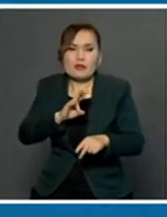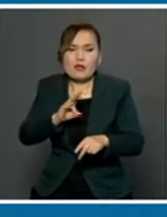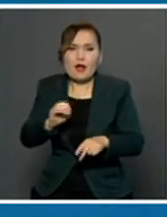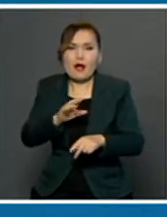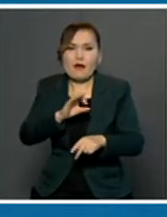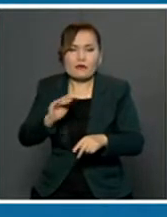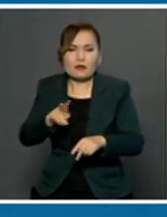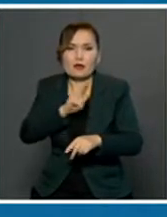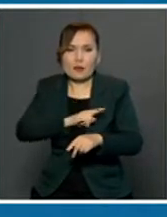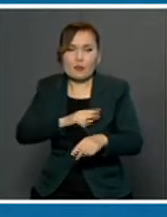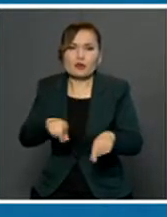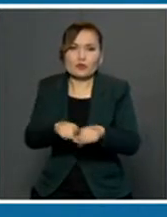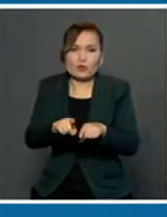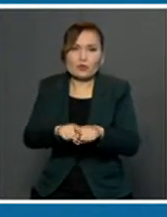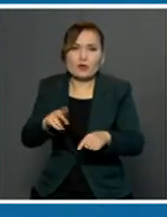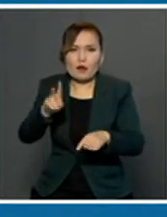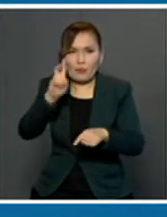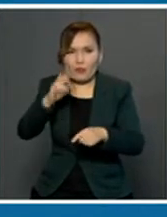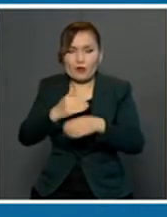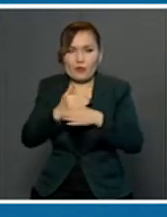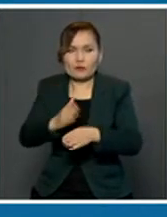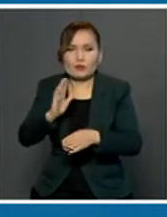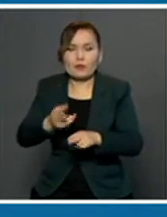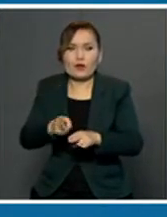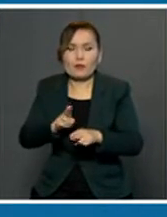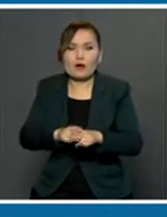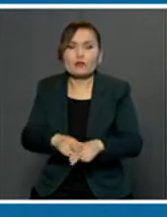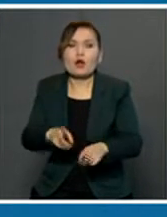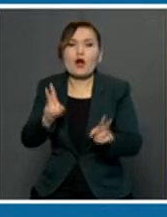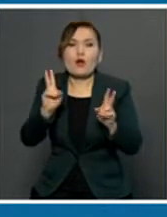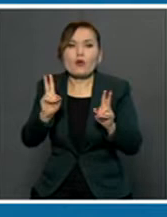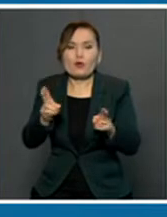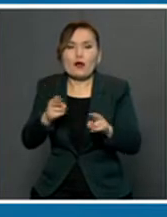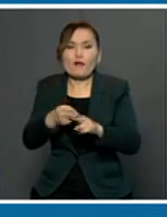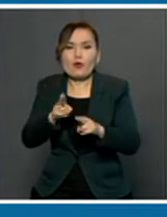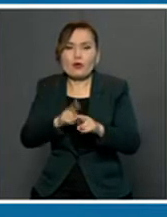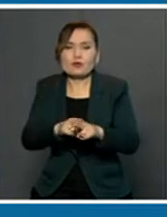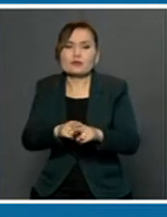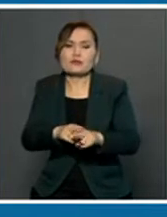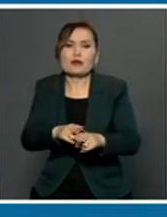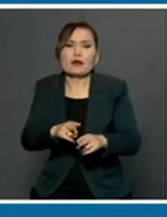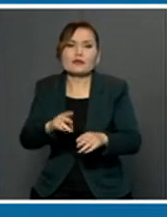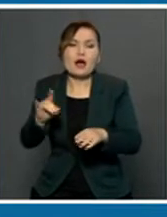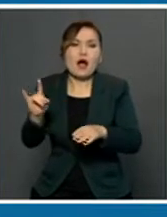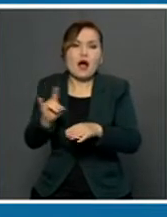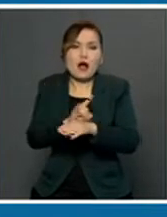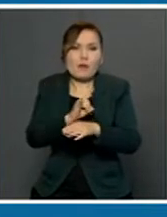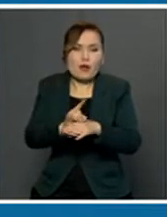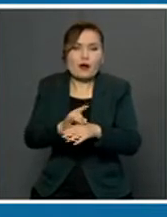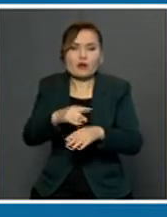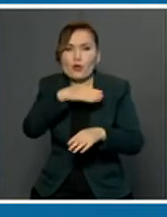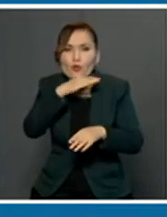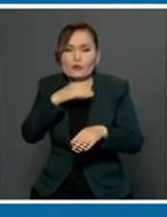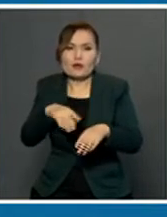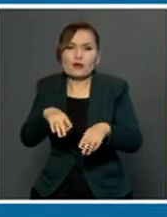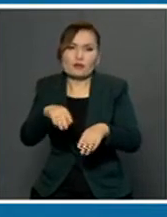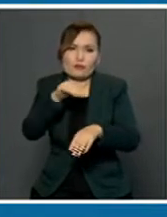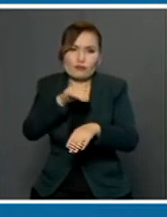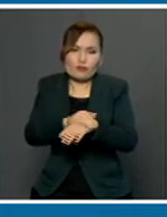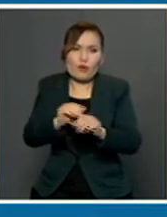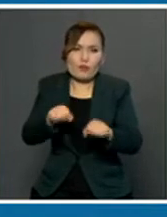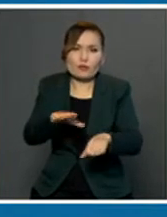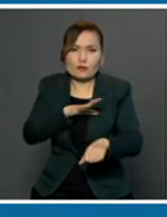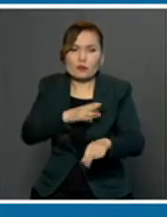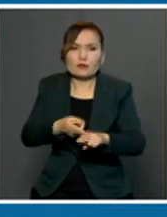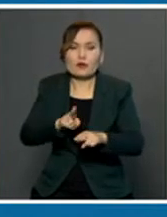Высказываются обоснованные опасения. Осы төлемге ілігу үшін кейбір кірісі бар азаматтар айлаға көшуі мүмкін деген екі-үш ойлар айтылып жатыр.